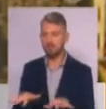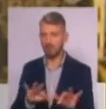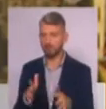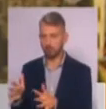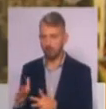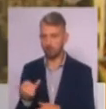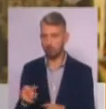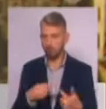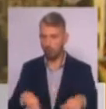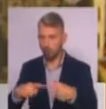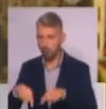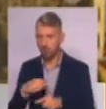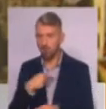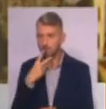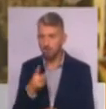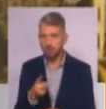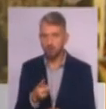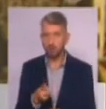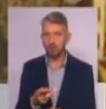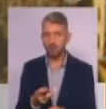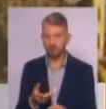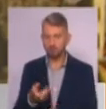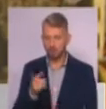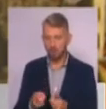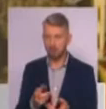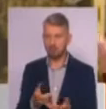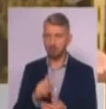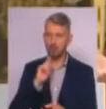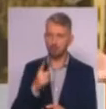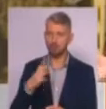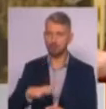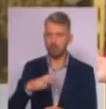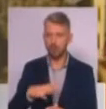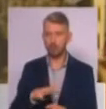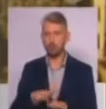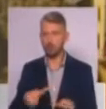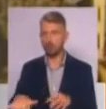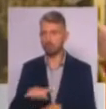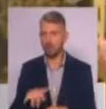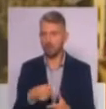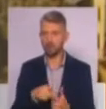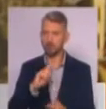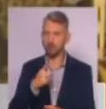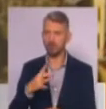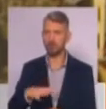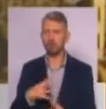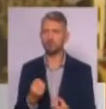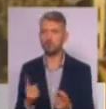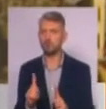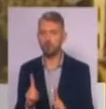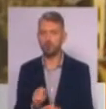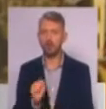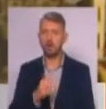у округах, ми бачимо це на яких вже реальних речах. Там рік чекаємо дитячого якийсь там майданчик, чи рік чекаємо ще чогось. А